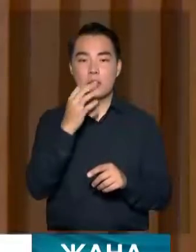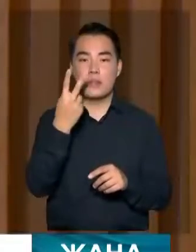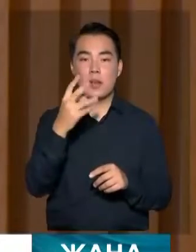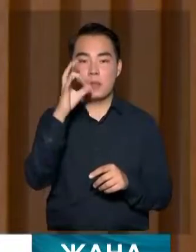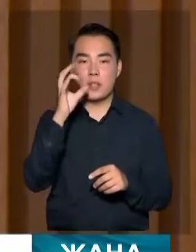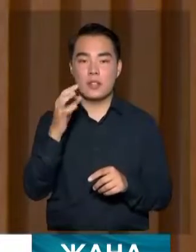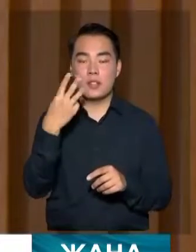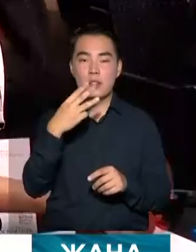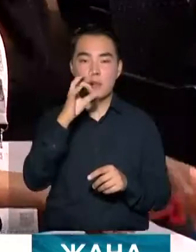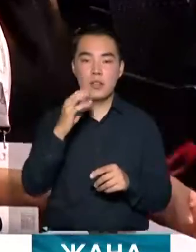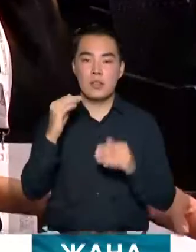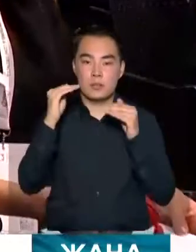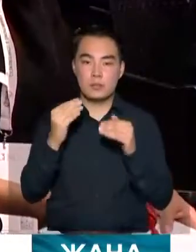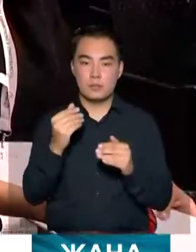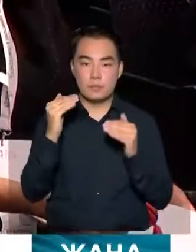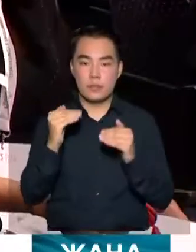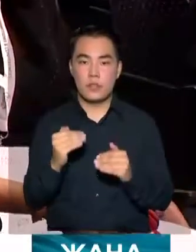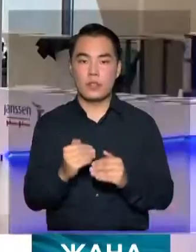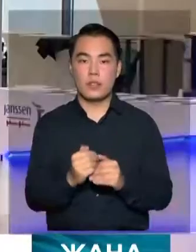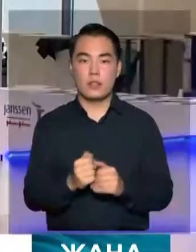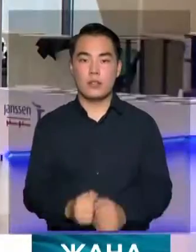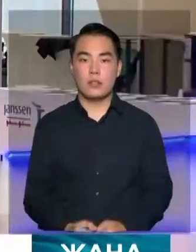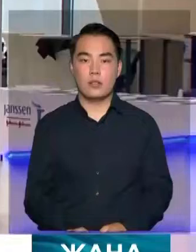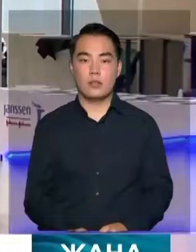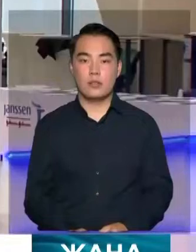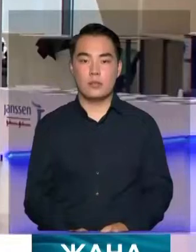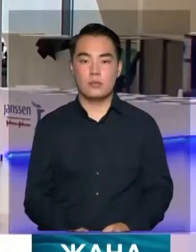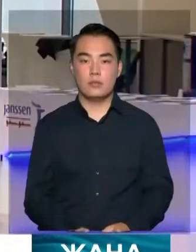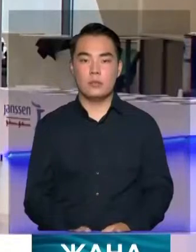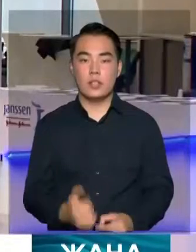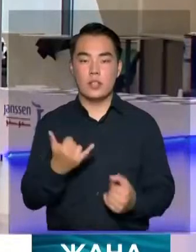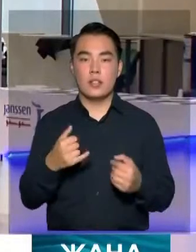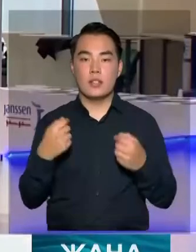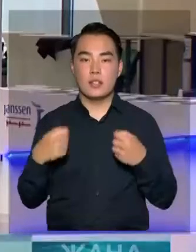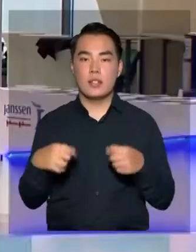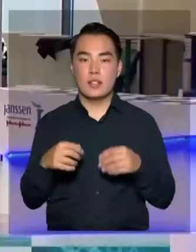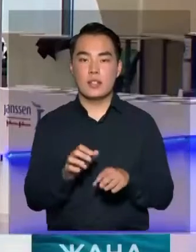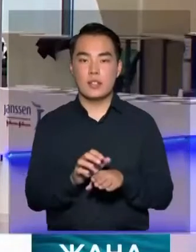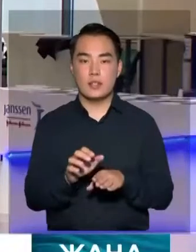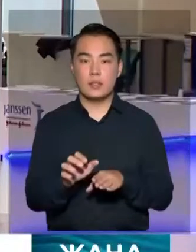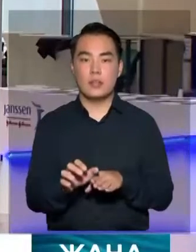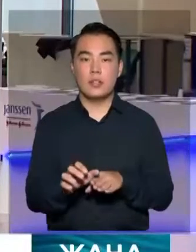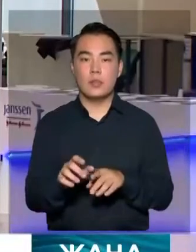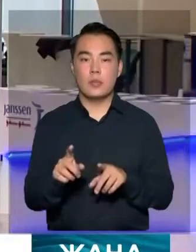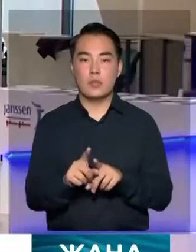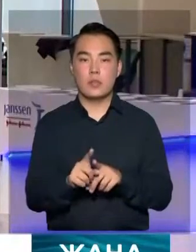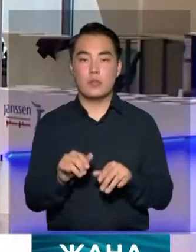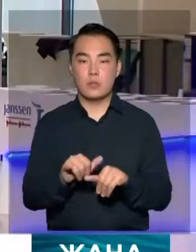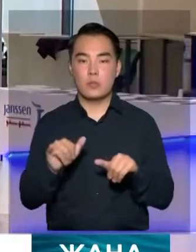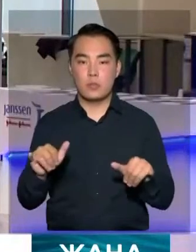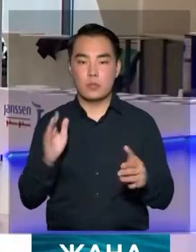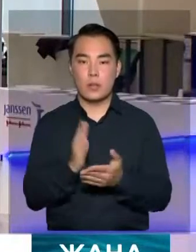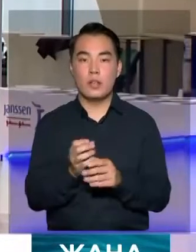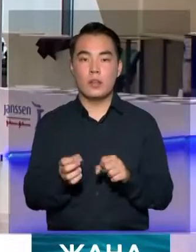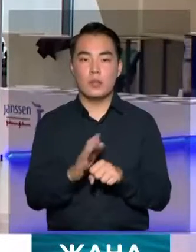аясында отандық фармацевтика саласының мәселесі талқыланды. Сегодняшний рынок. Қазіргі фармацевтика нарығы қарқынды дамып келеді. Пандемияның әсері